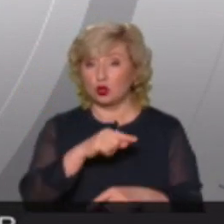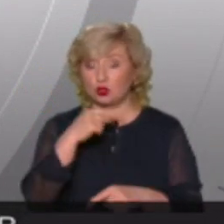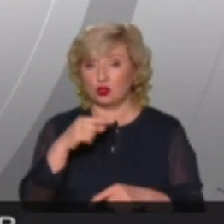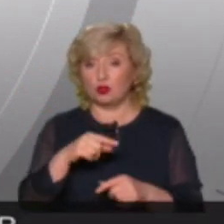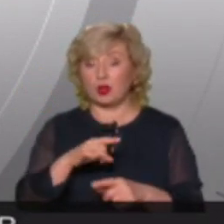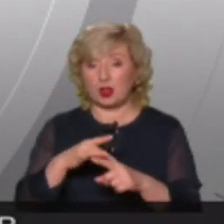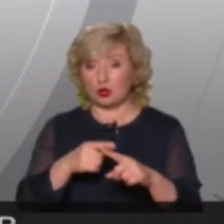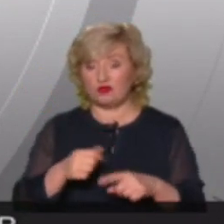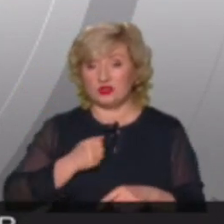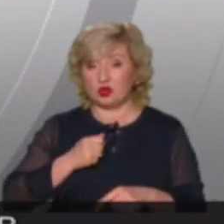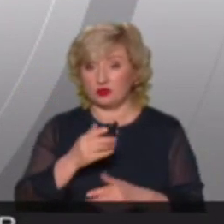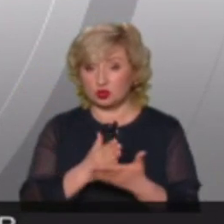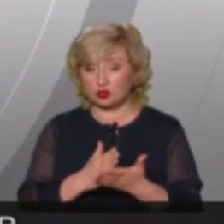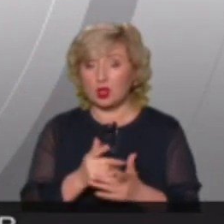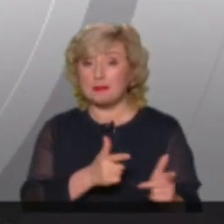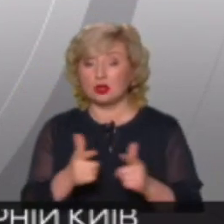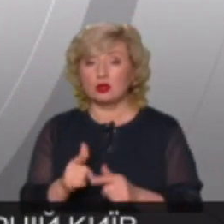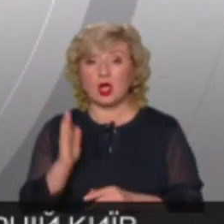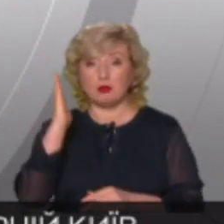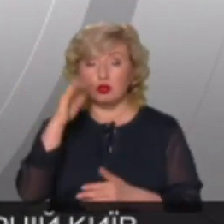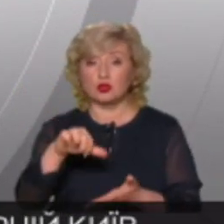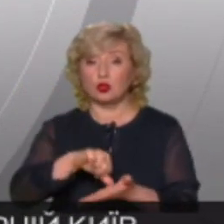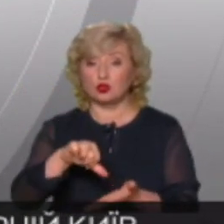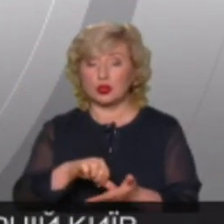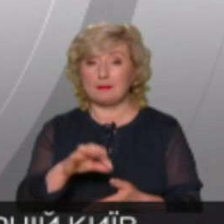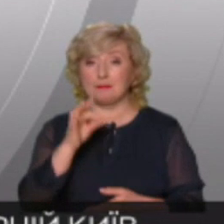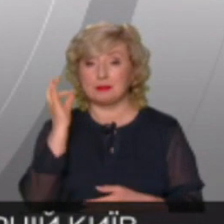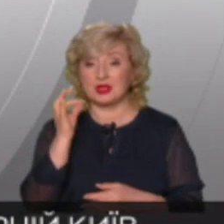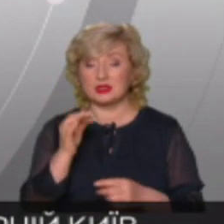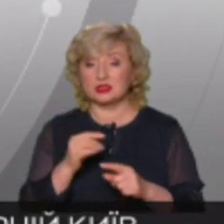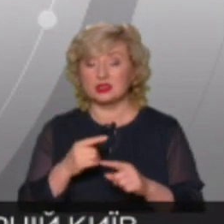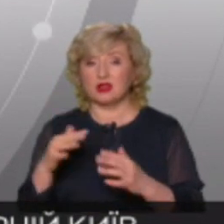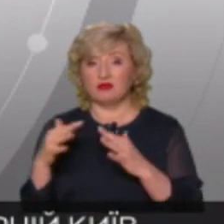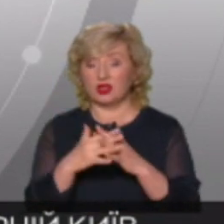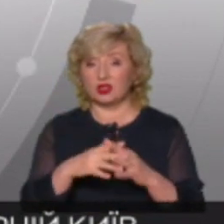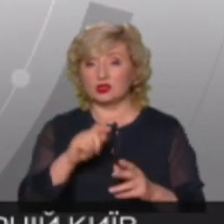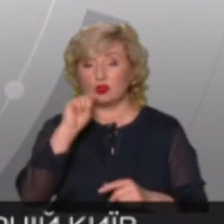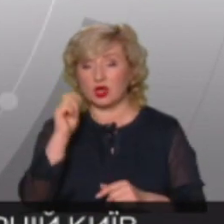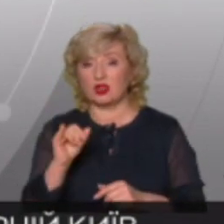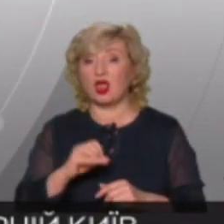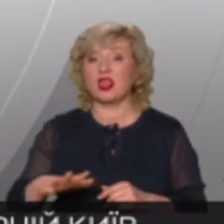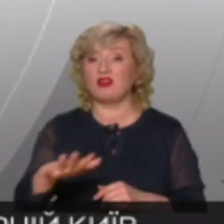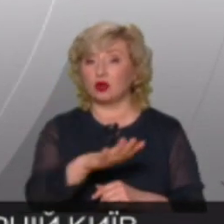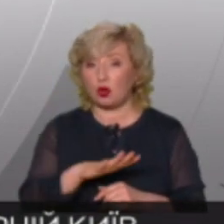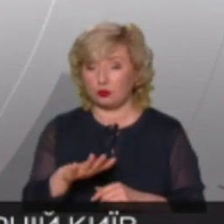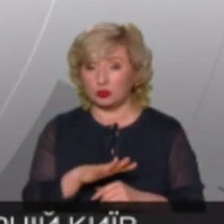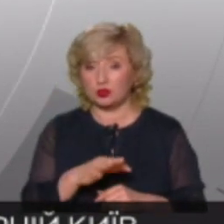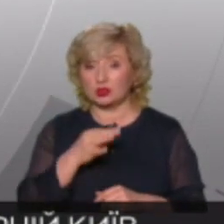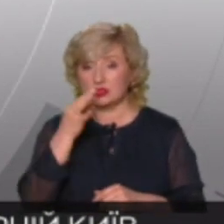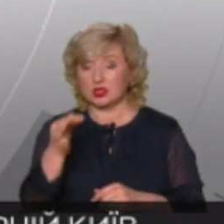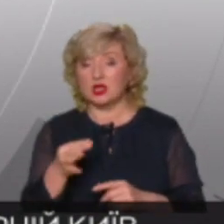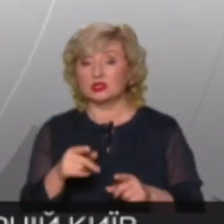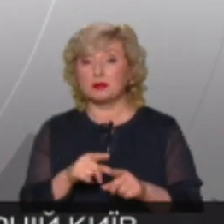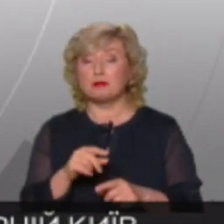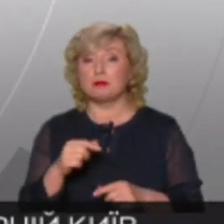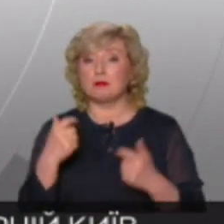слід розглядати як підготовку до майбутньої участі Мінська у війні з Україною та Європою. Таку думку висловив майор ЗСУ Максим Жорін.